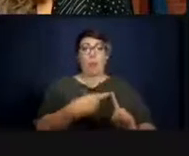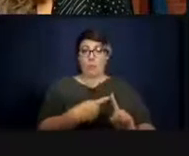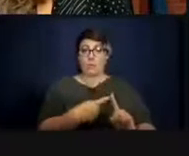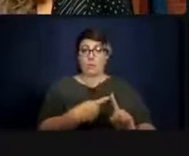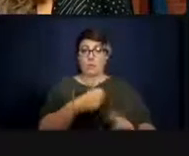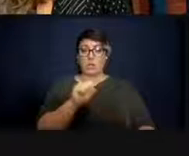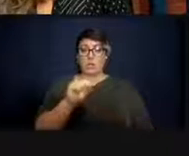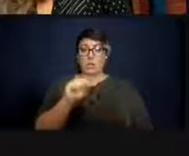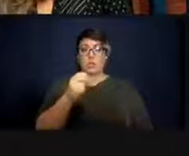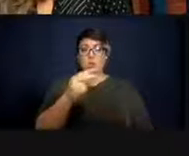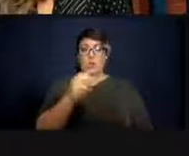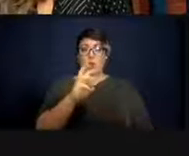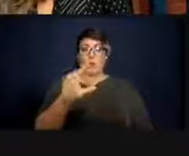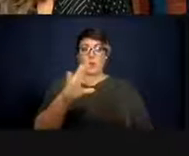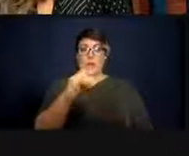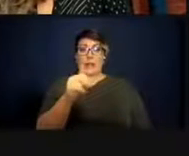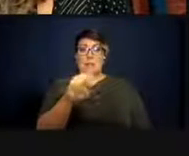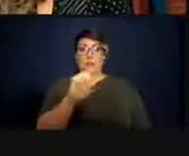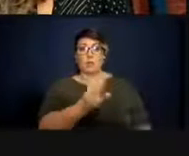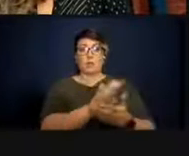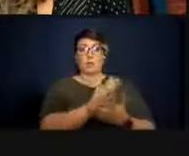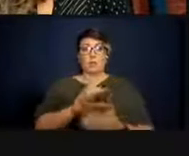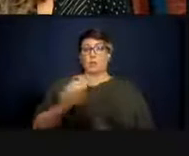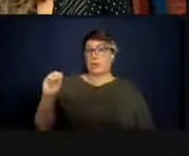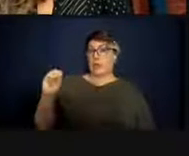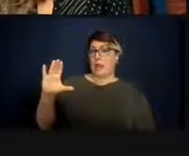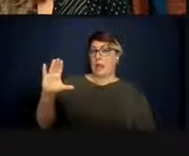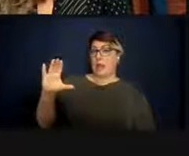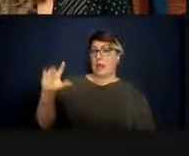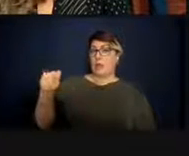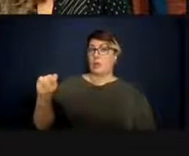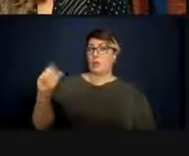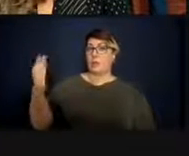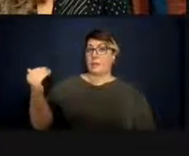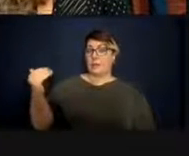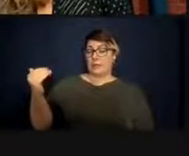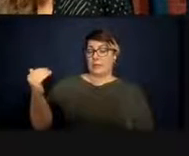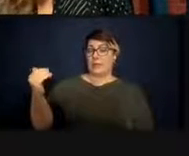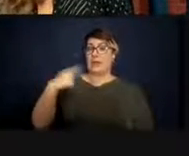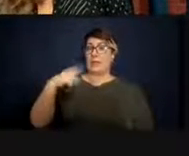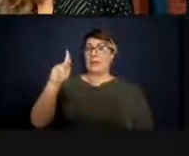وكيف سيتم تطبيق هذا الموضوع في أكتوبر